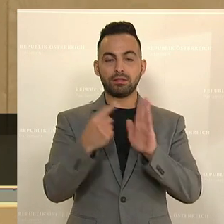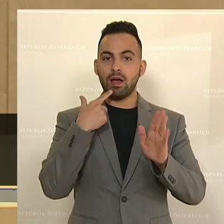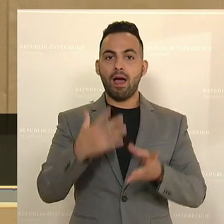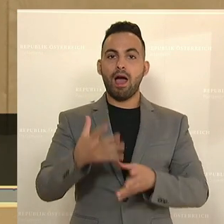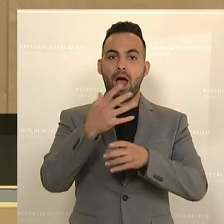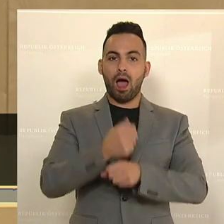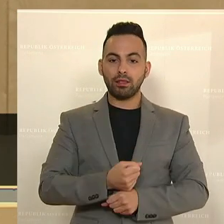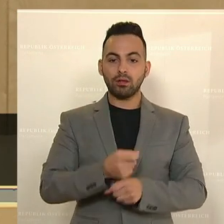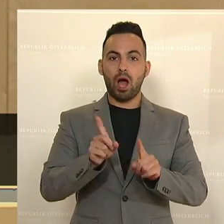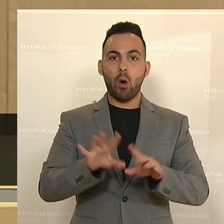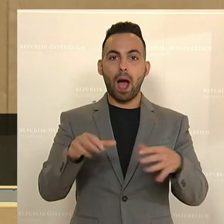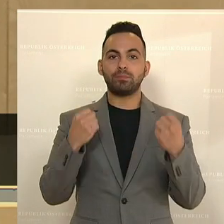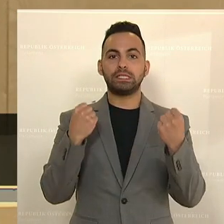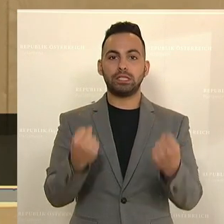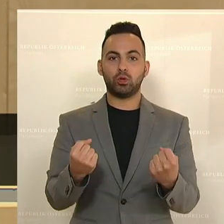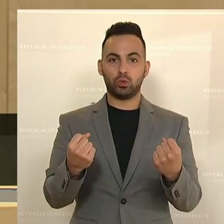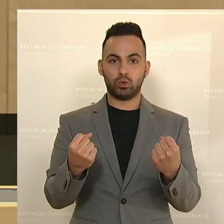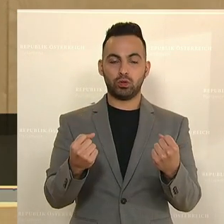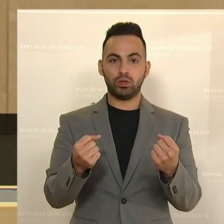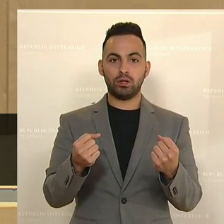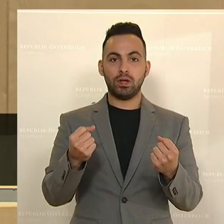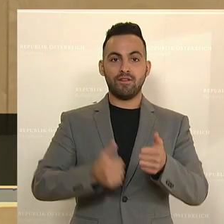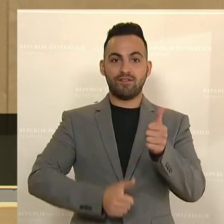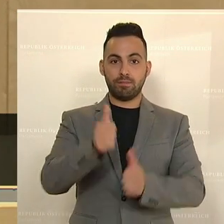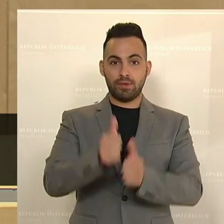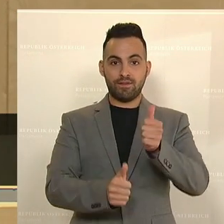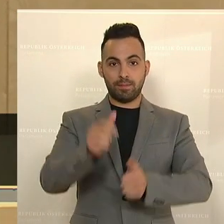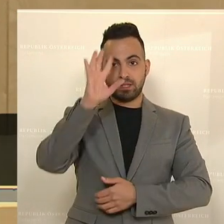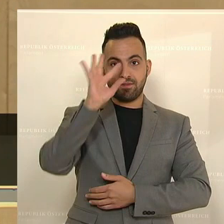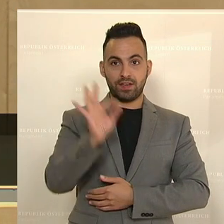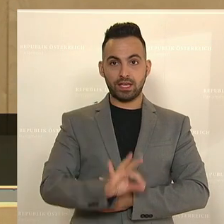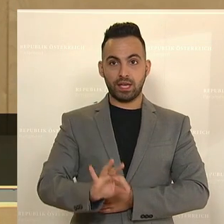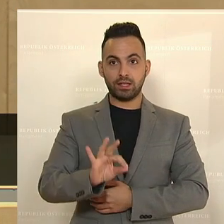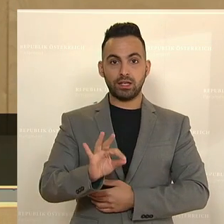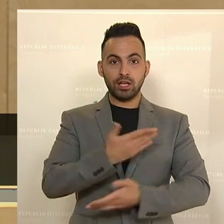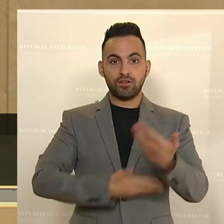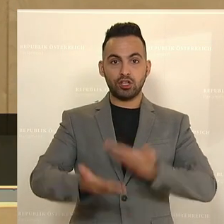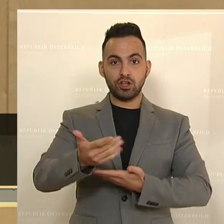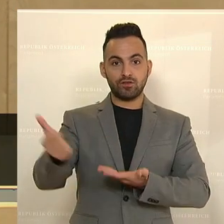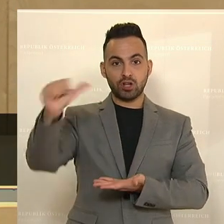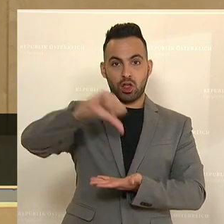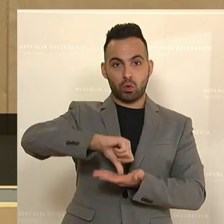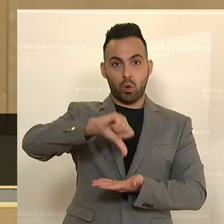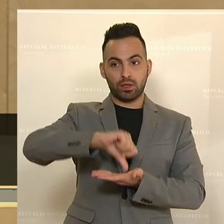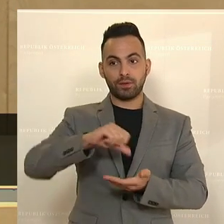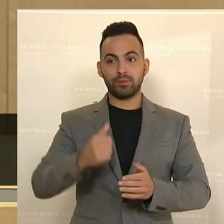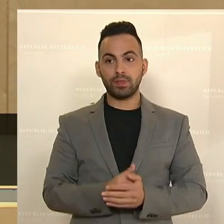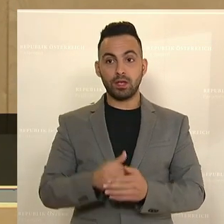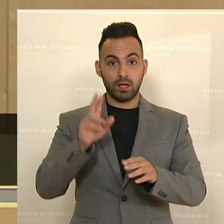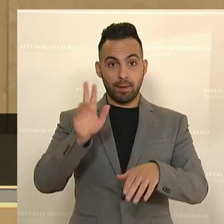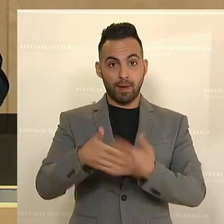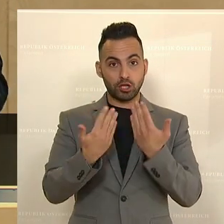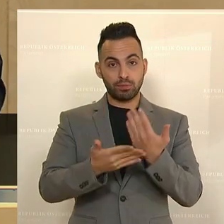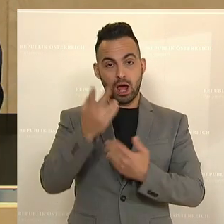den Erhalt und die Absicherung des Wettbewerbsfähigkeit des Wirtschaftsstandortes. Und wenn wir uns dann die Ziele und